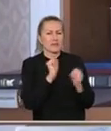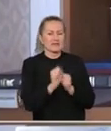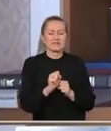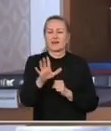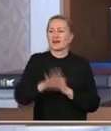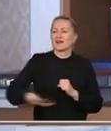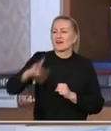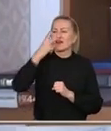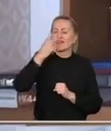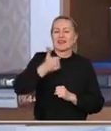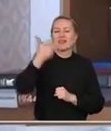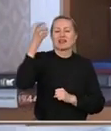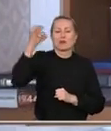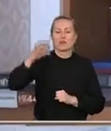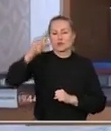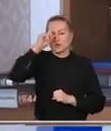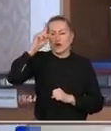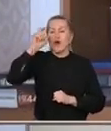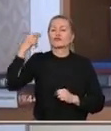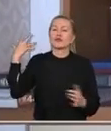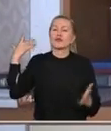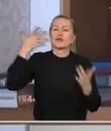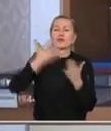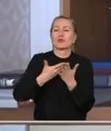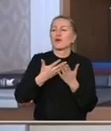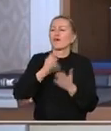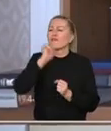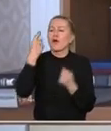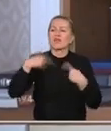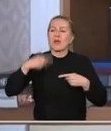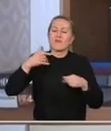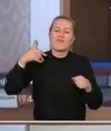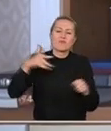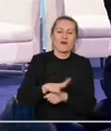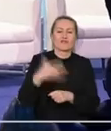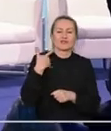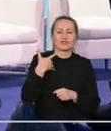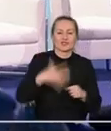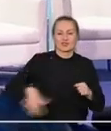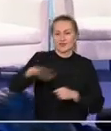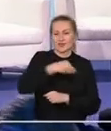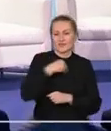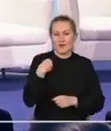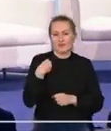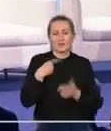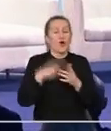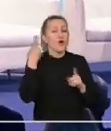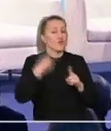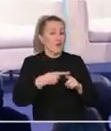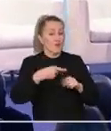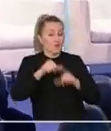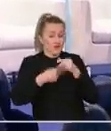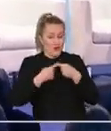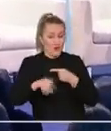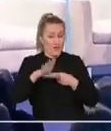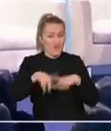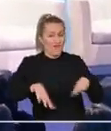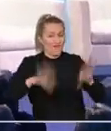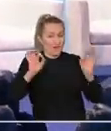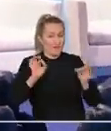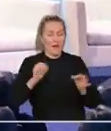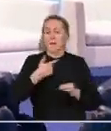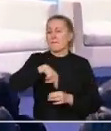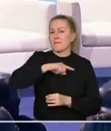ludzi, którzy do tej pory nie mieli żadnego wpływu na życie w Polsce. Na pół roku przed wyborami. My nie